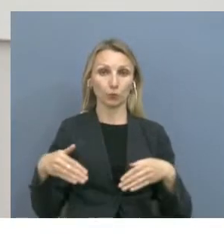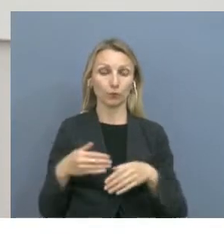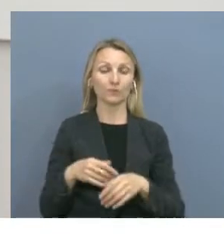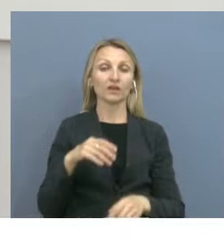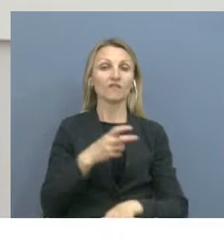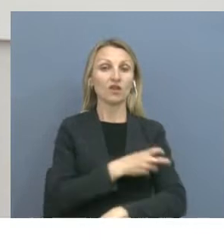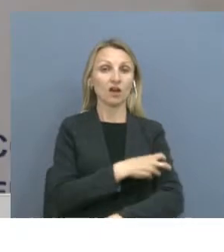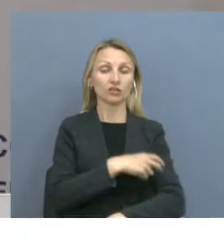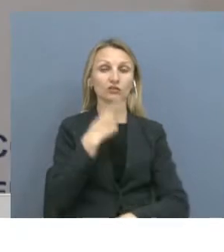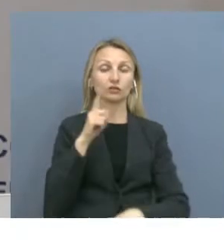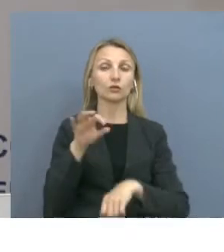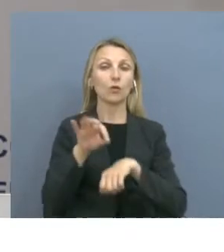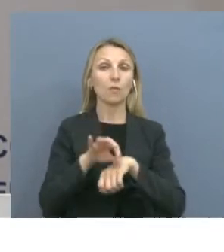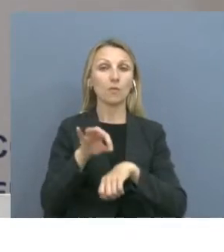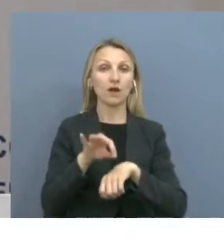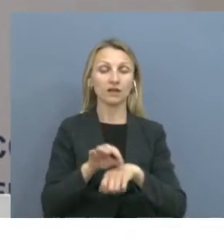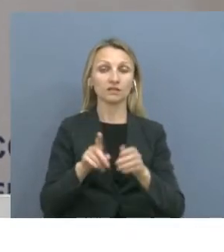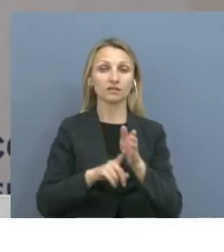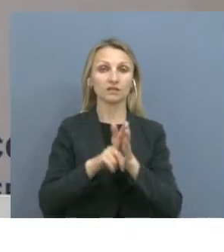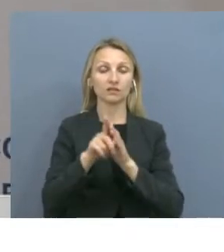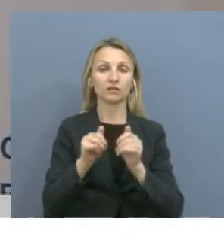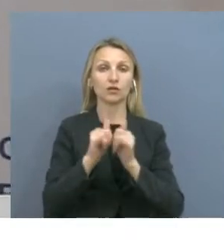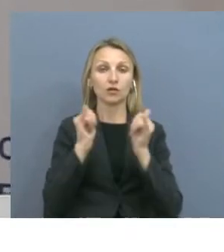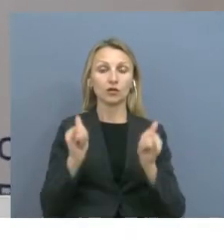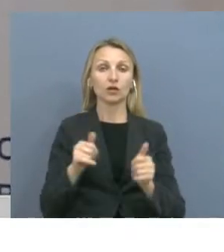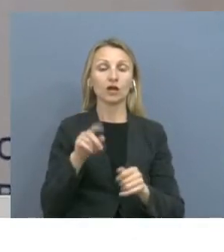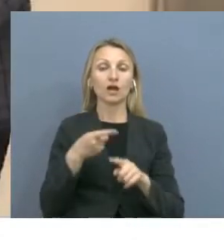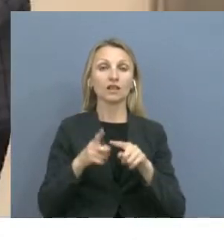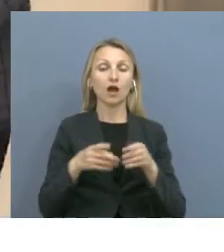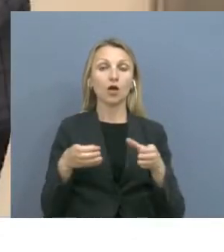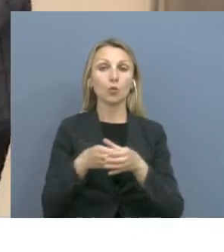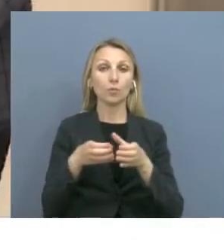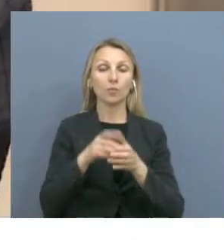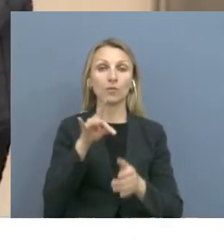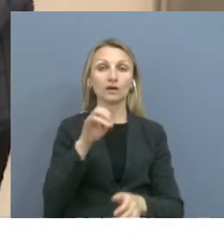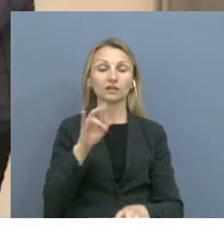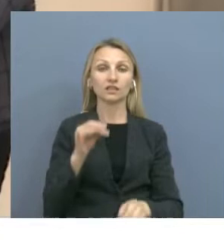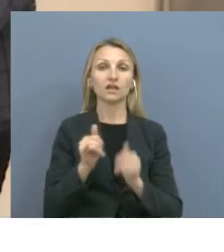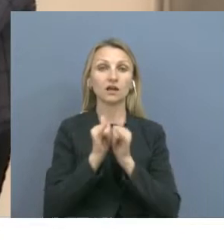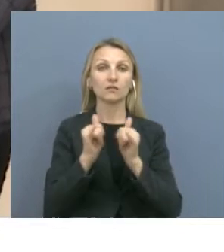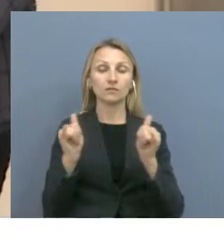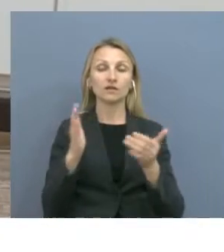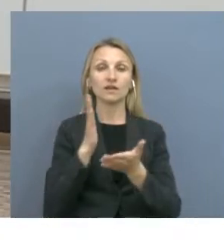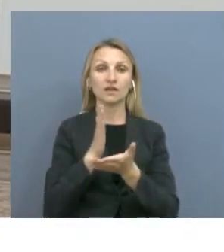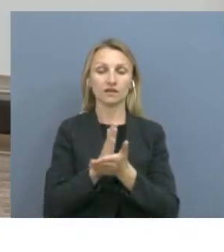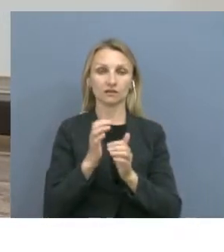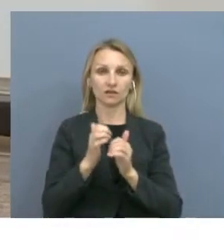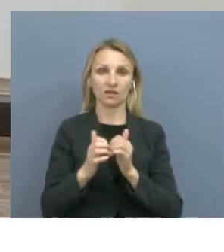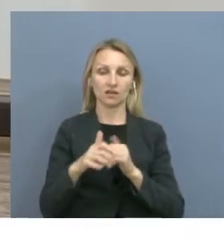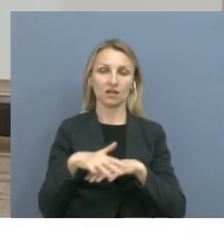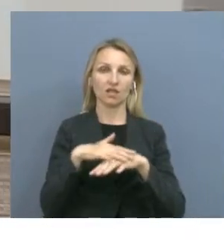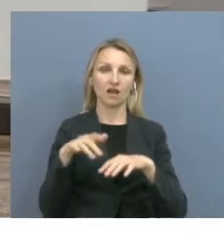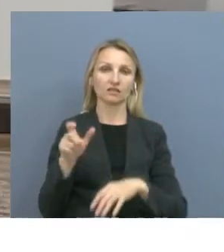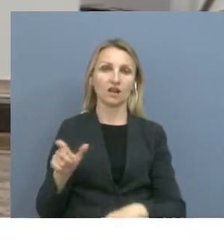врачи говорят, что болезнь вышла за пределы так называемых групп риска и имеет распространение среди населения. Анель Бесенбаева,